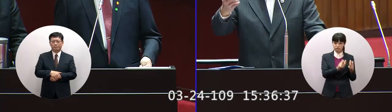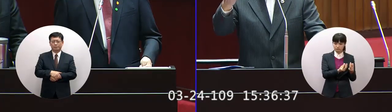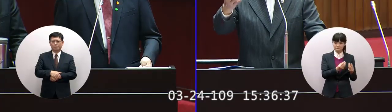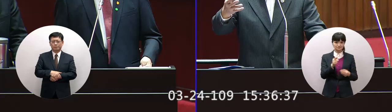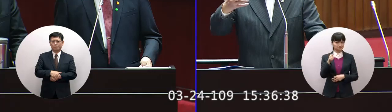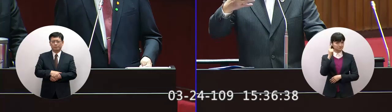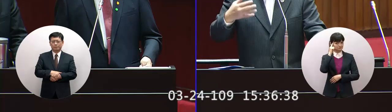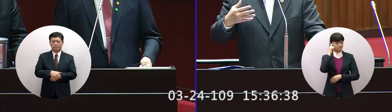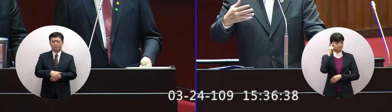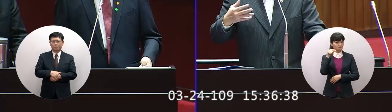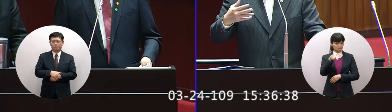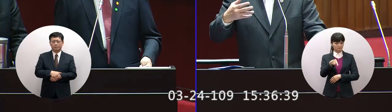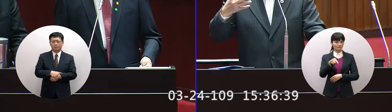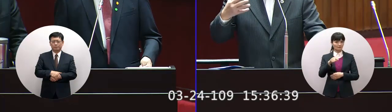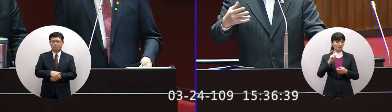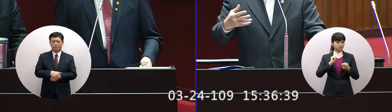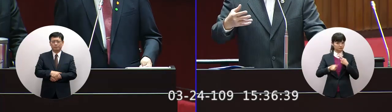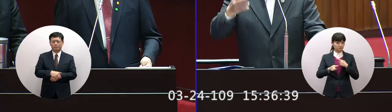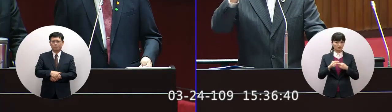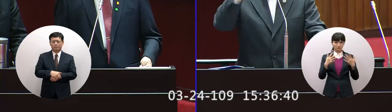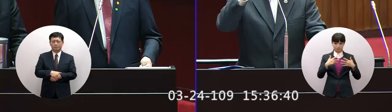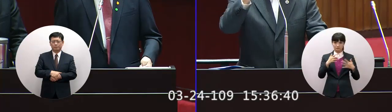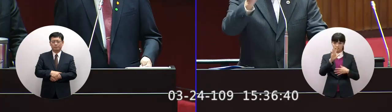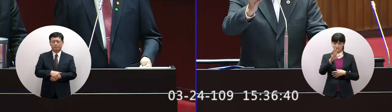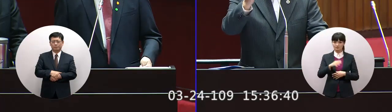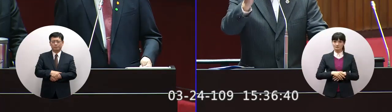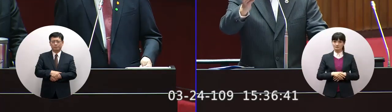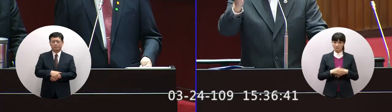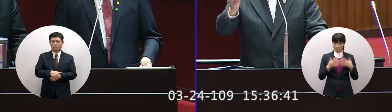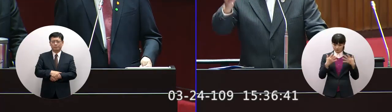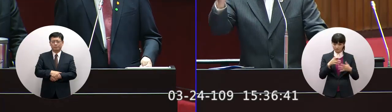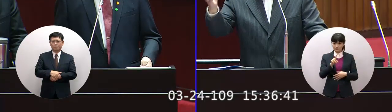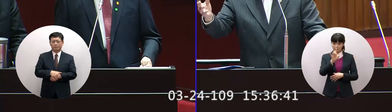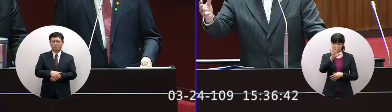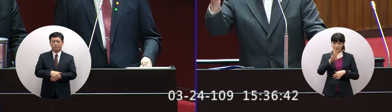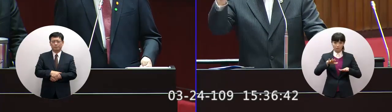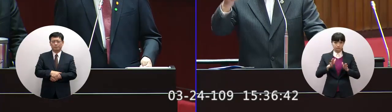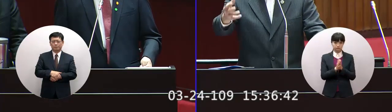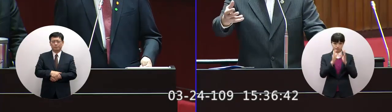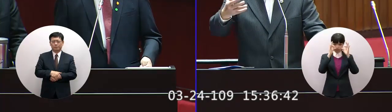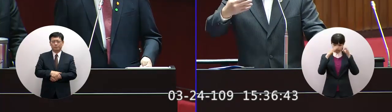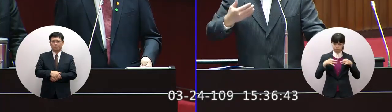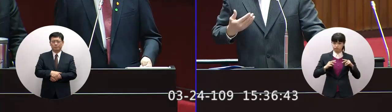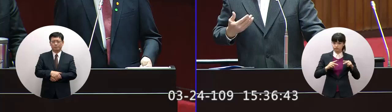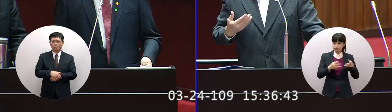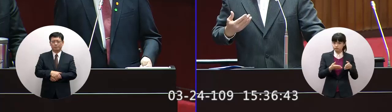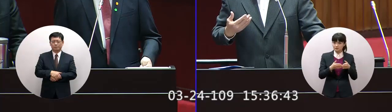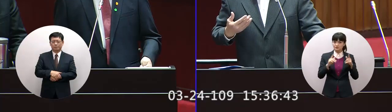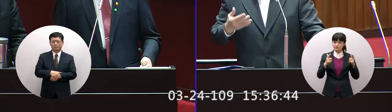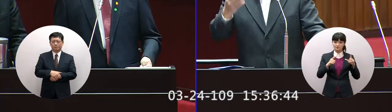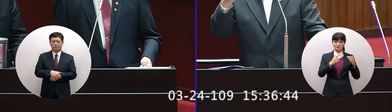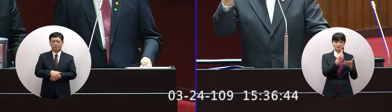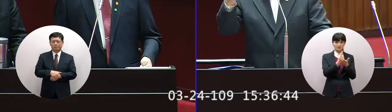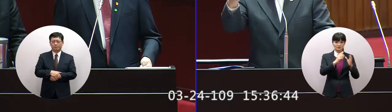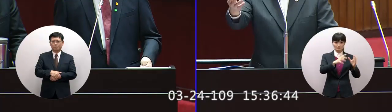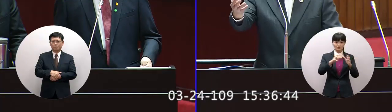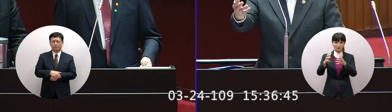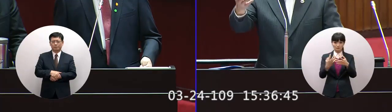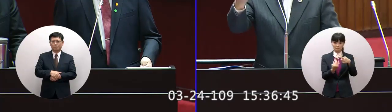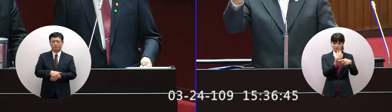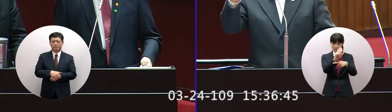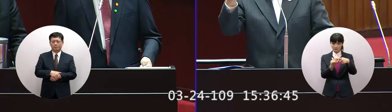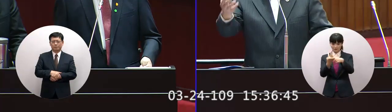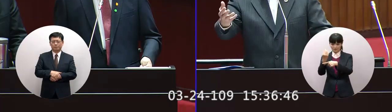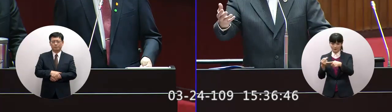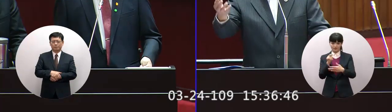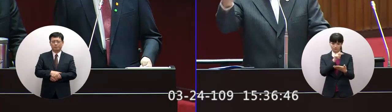题，出了问题就要检讨，而不是说把每一个国家的配比拿出来给我们看一下。部长，